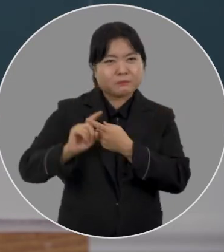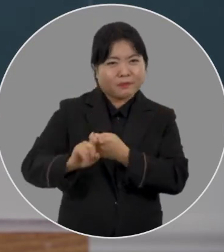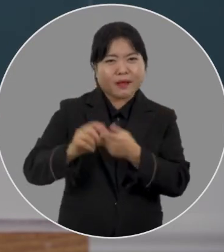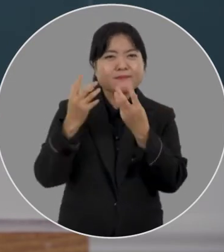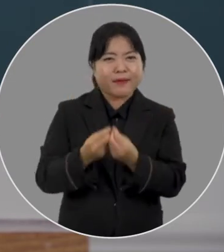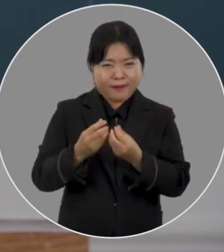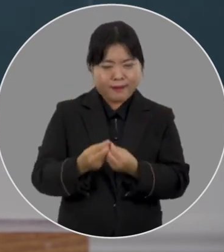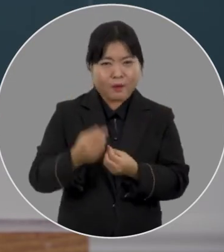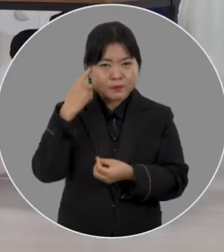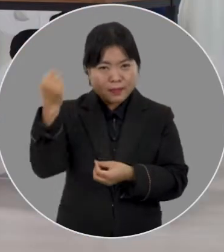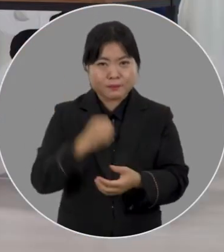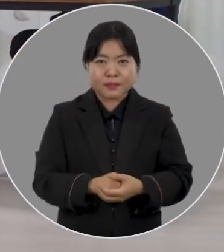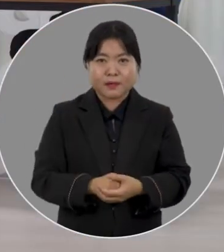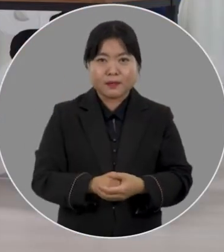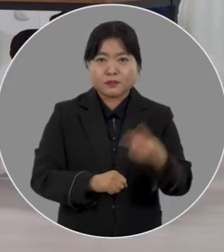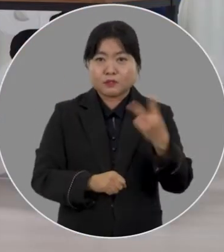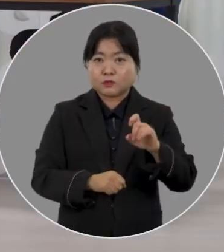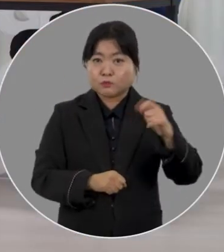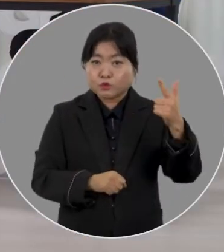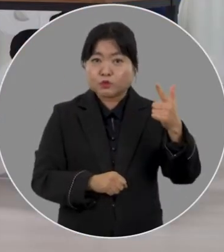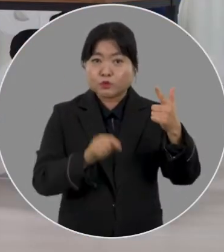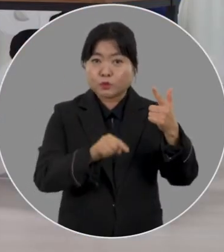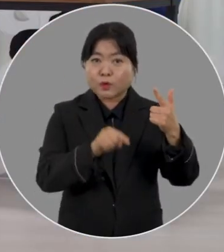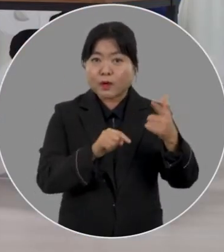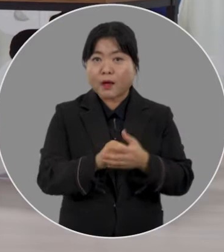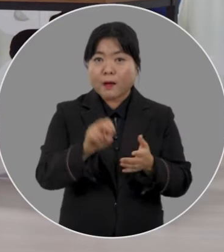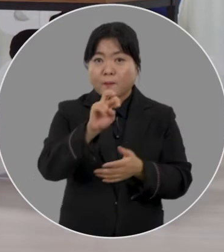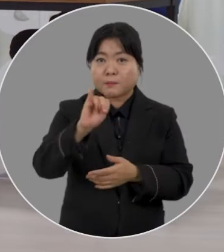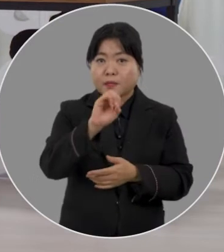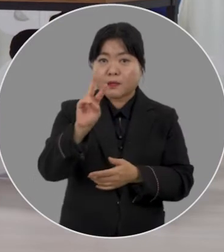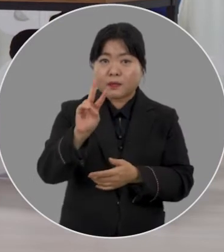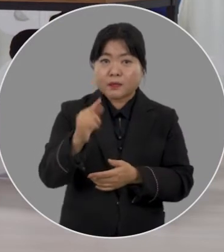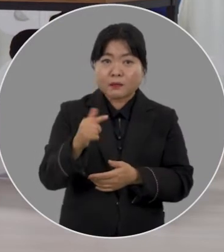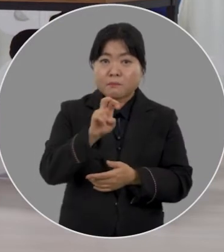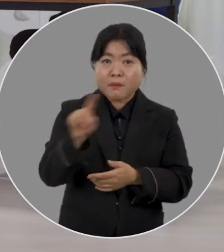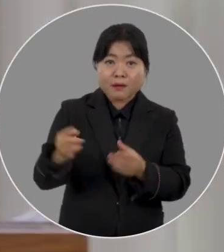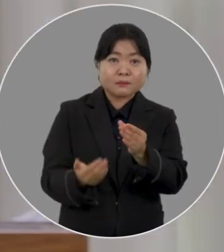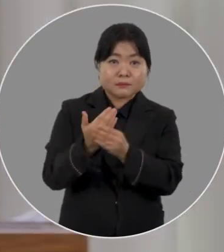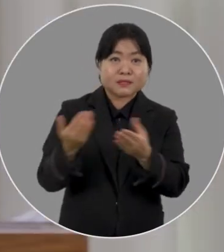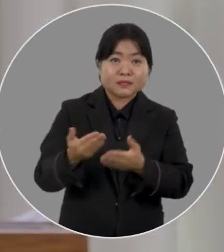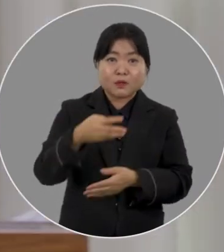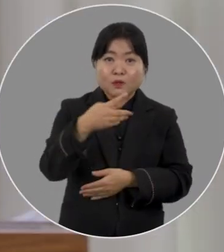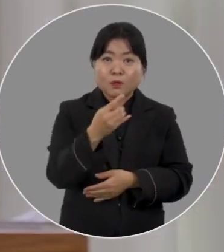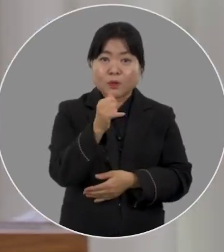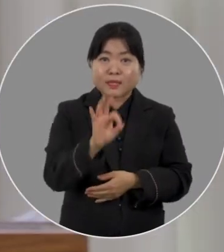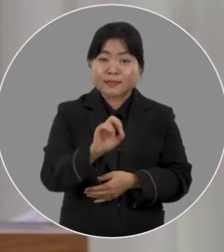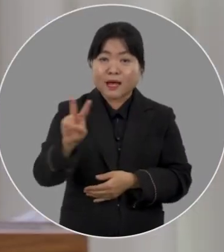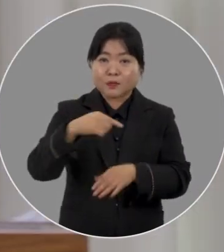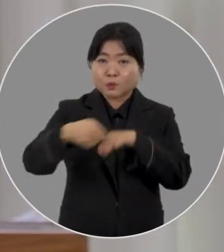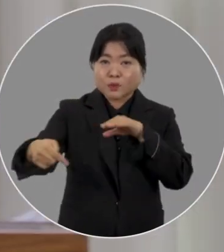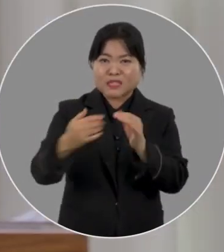예가 아닐까 생각합니다. 2016년도에 이제 그 미얀마에서 있었던 일인데요. 로힝야족이